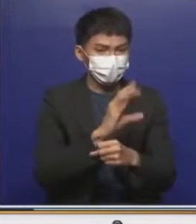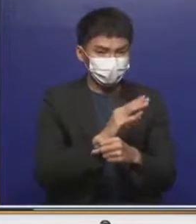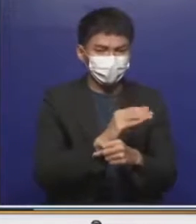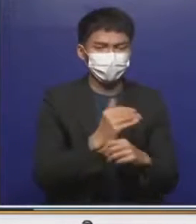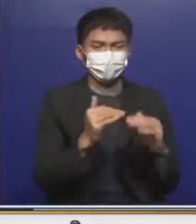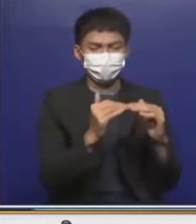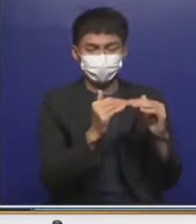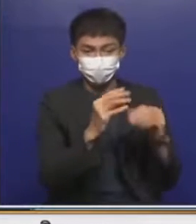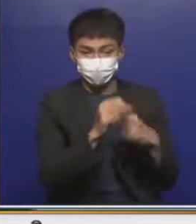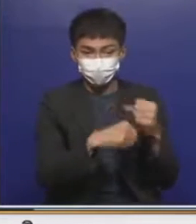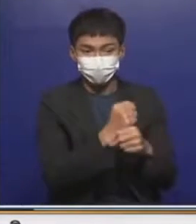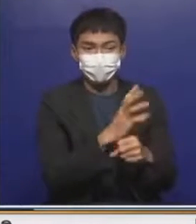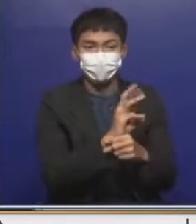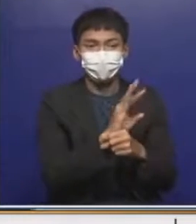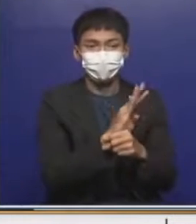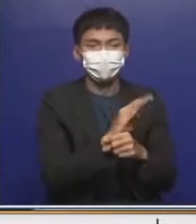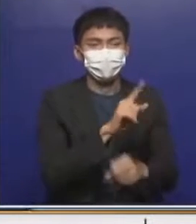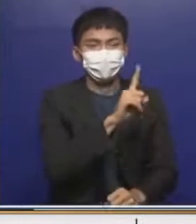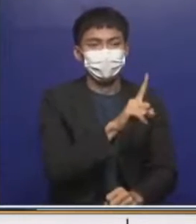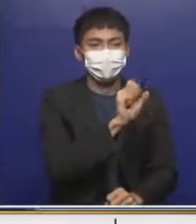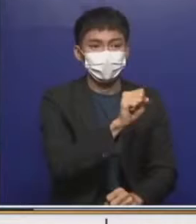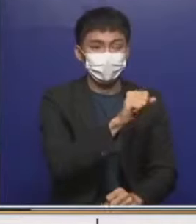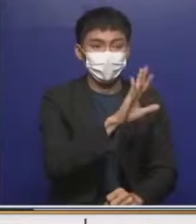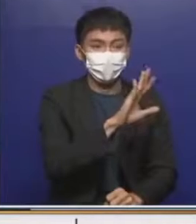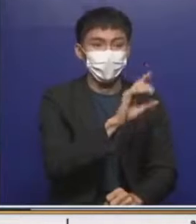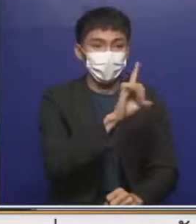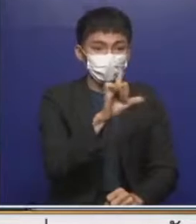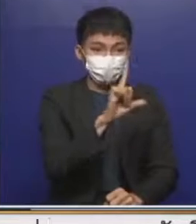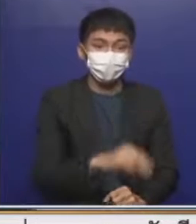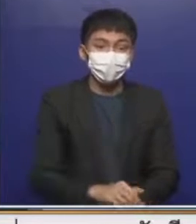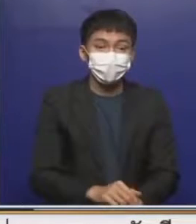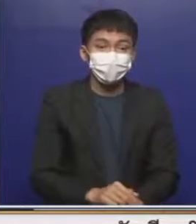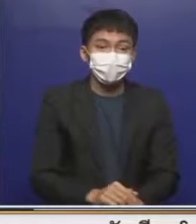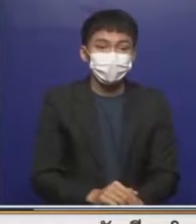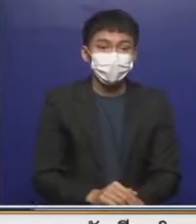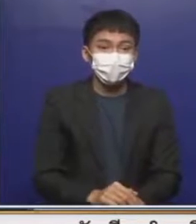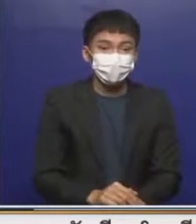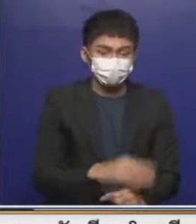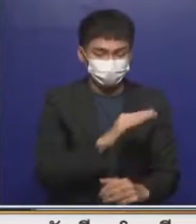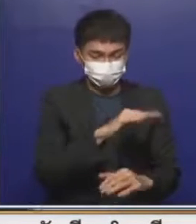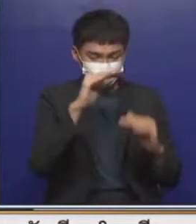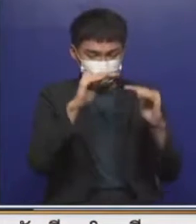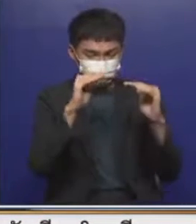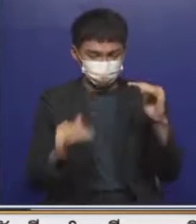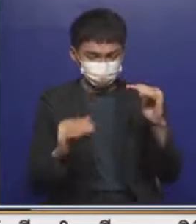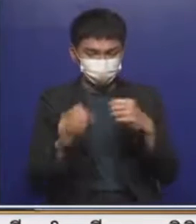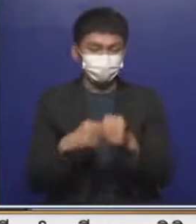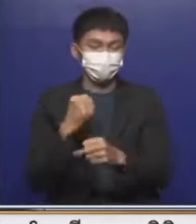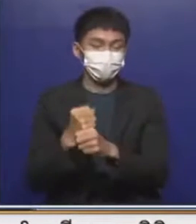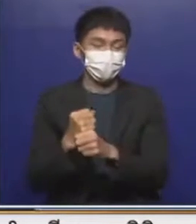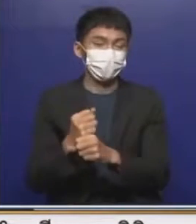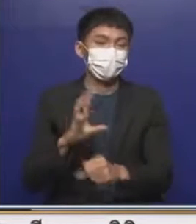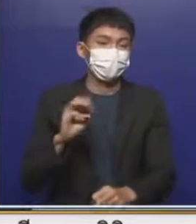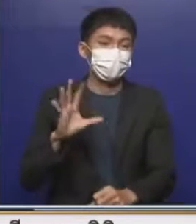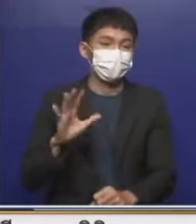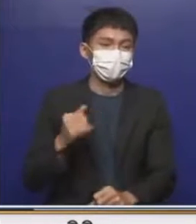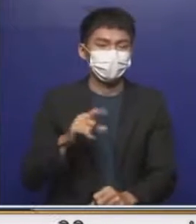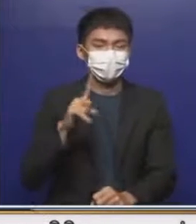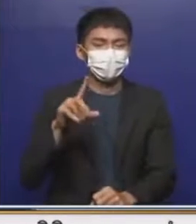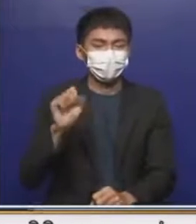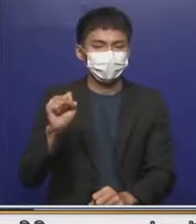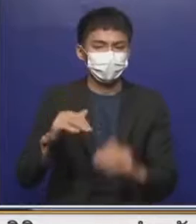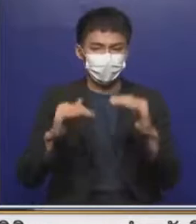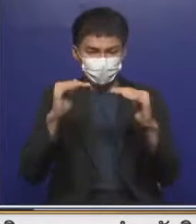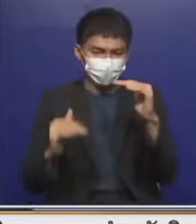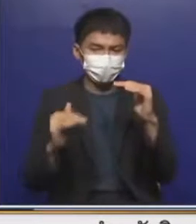ได้งบอยู่ที่ 1424365แล้ quadrantป 65 เหลงบอยู่ที่ 1,4550